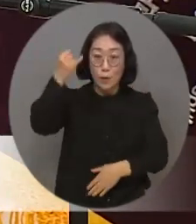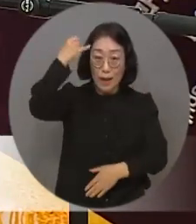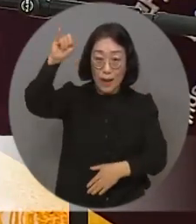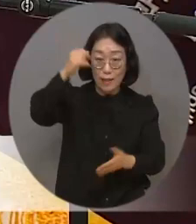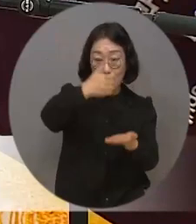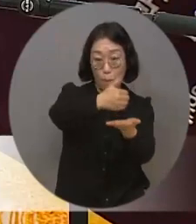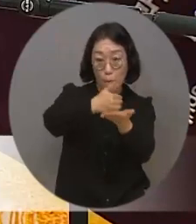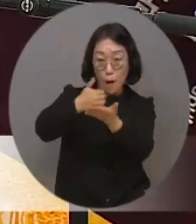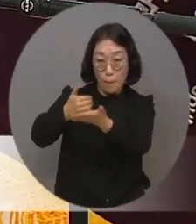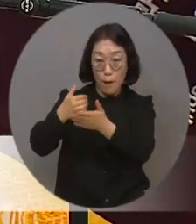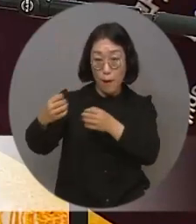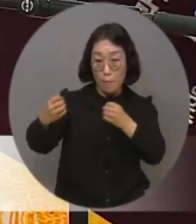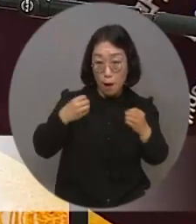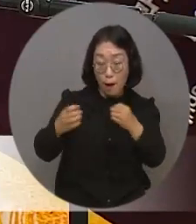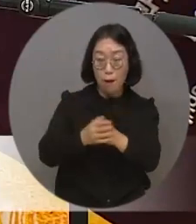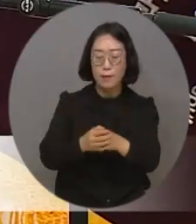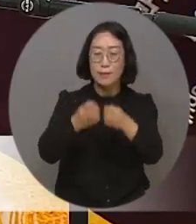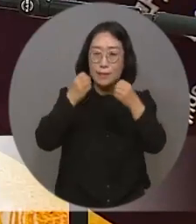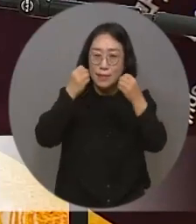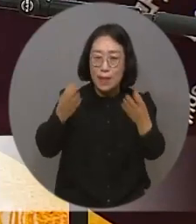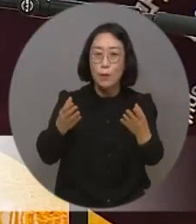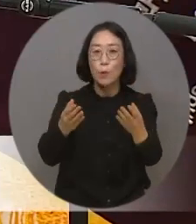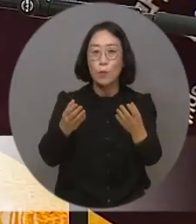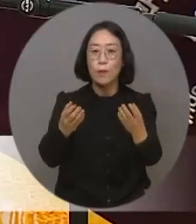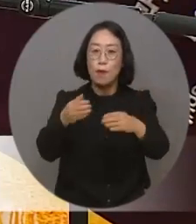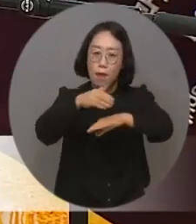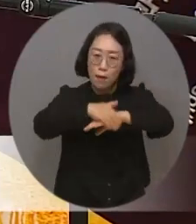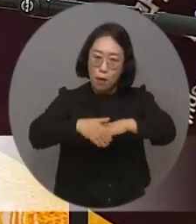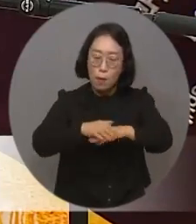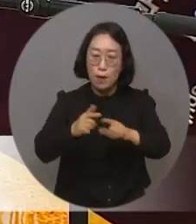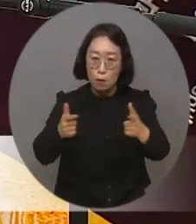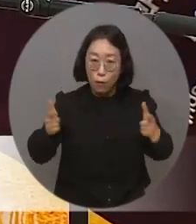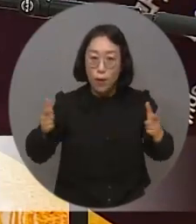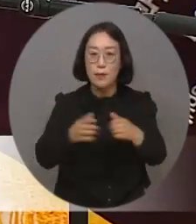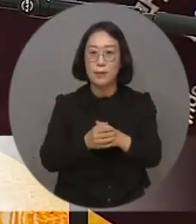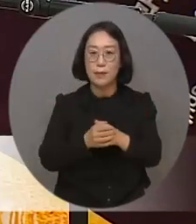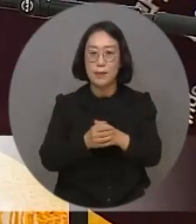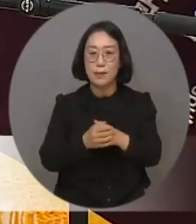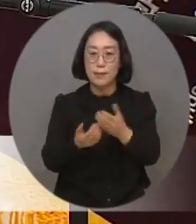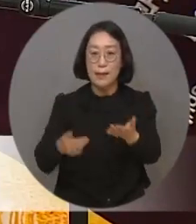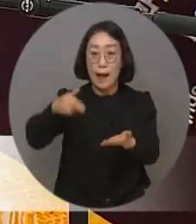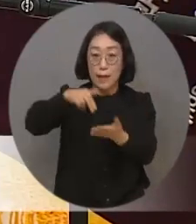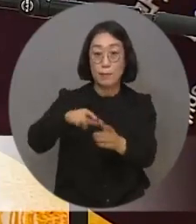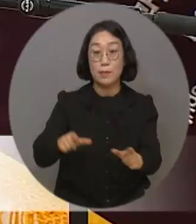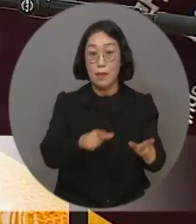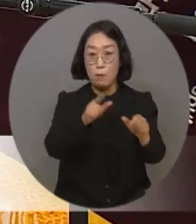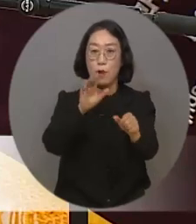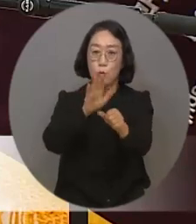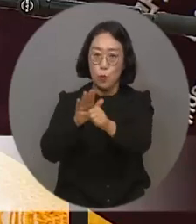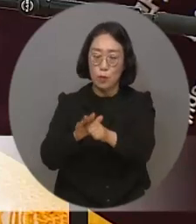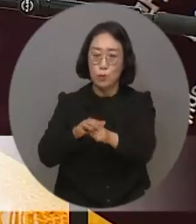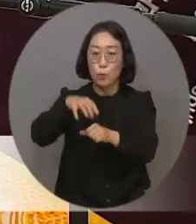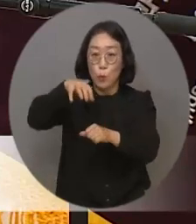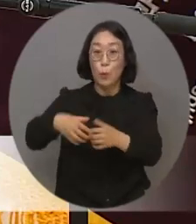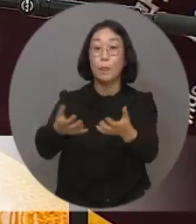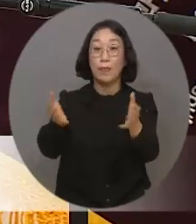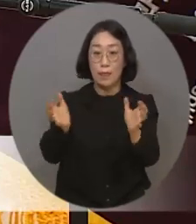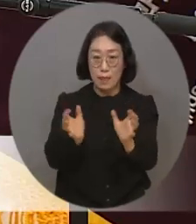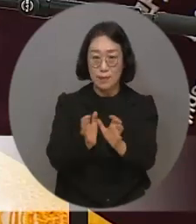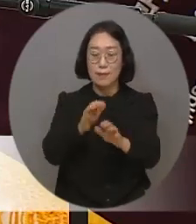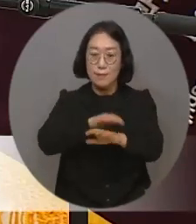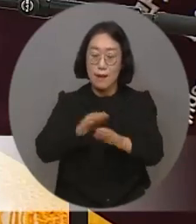아이디어와 창의적인 시도를 이끌어내는 장애인들의 자립생활에 이바지하는 단체로 거듭날 수